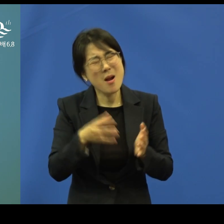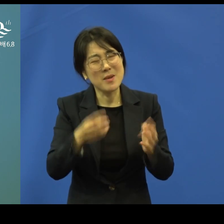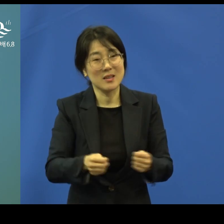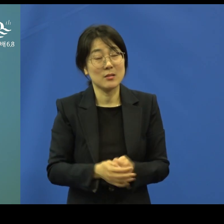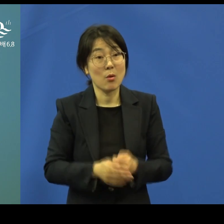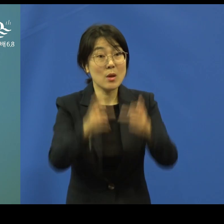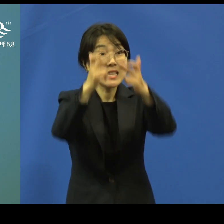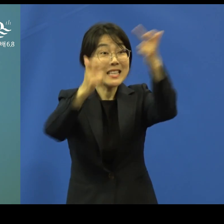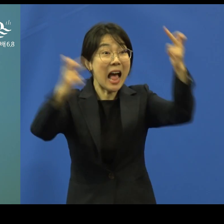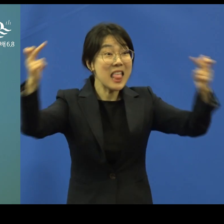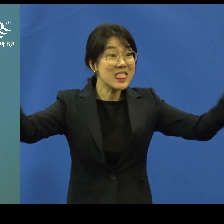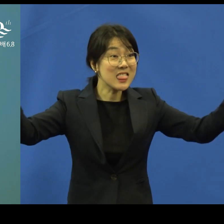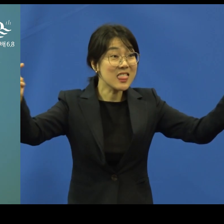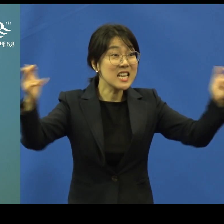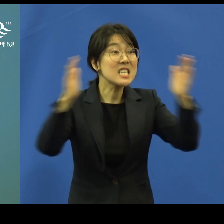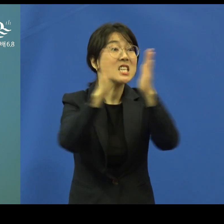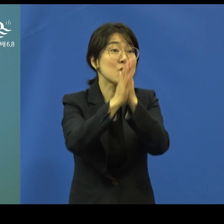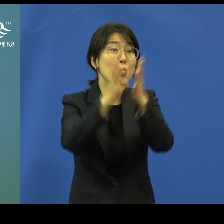다녔어요.